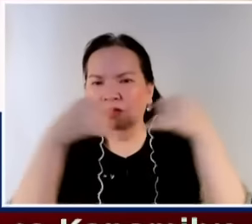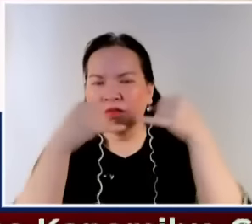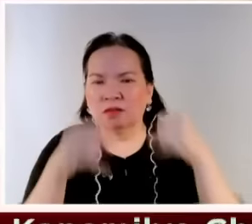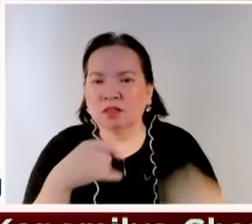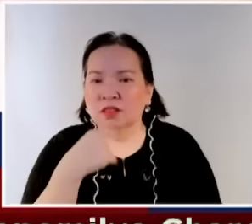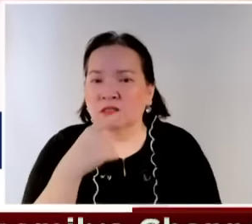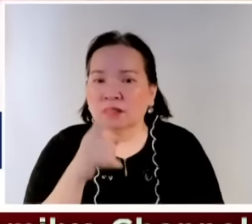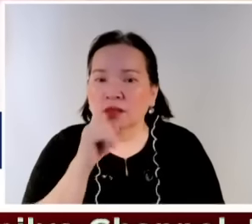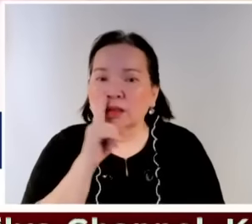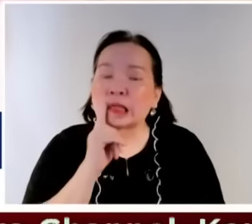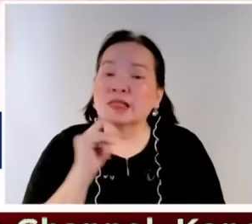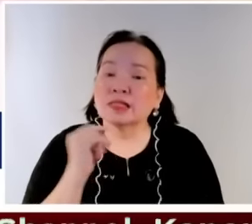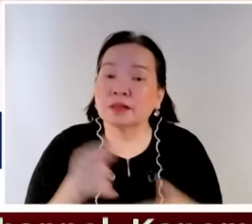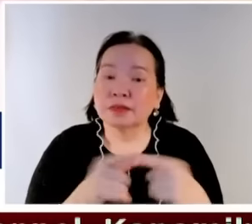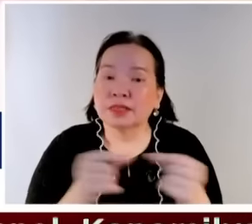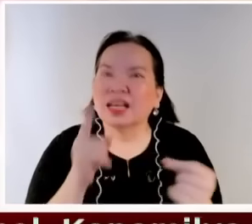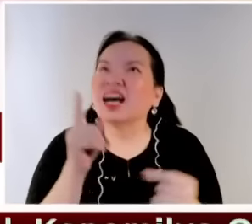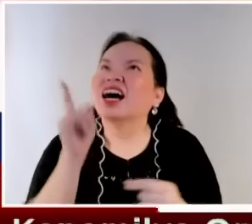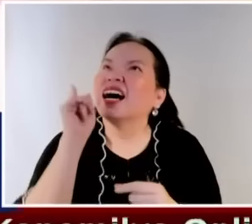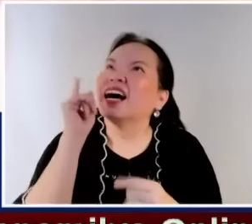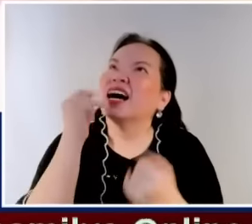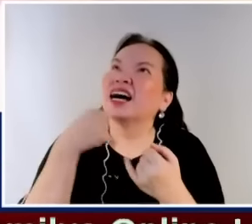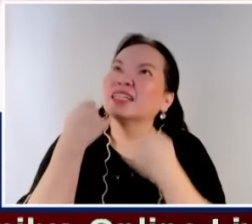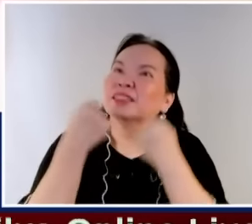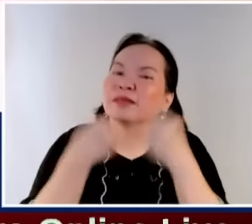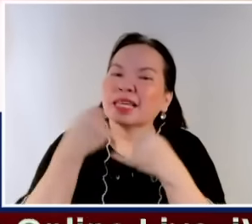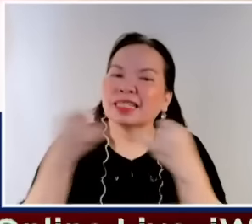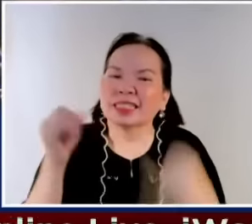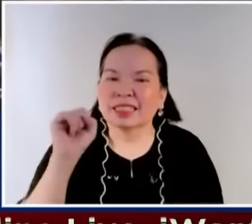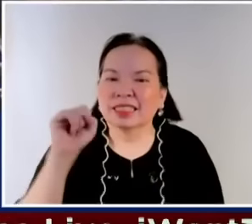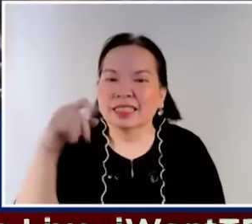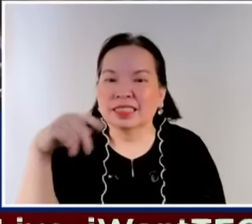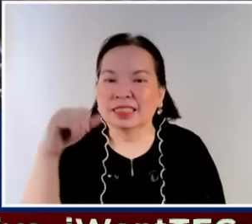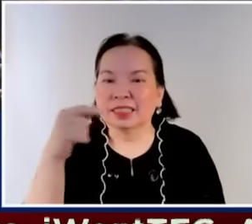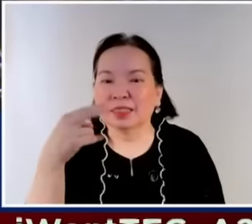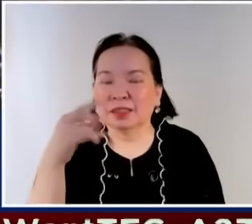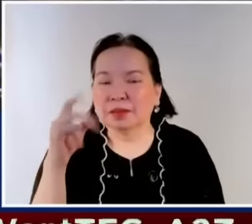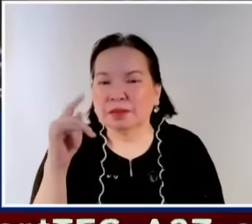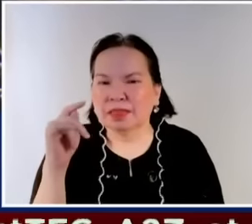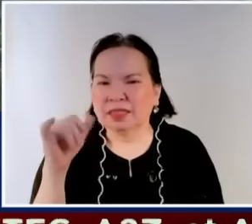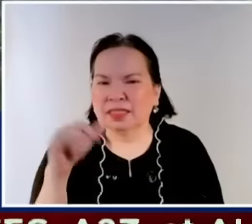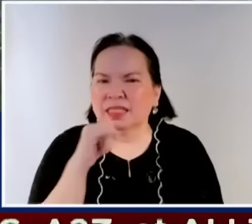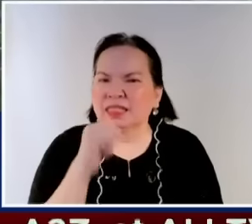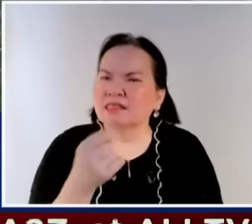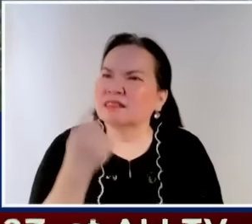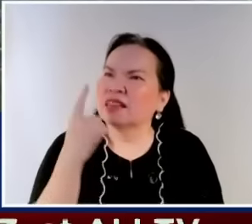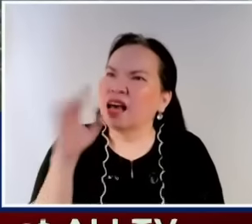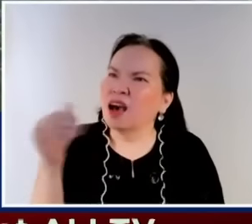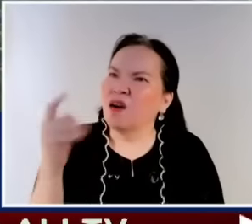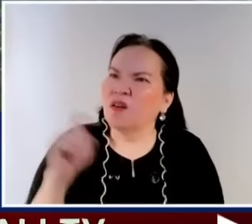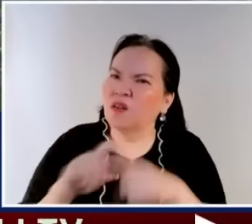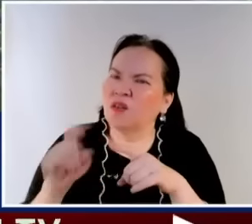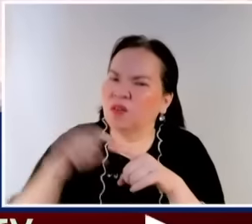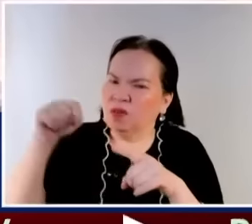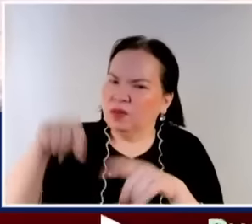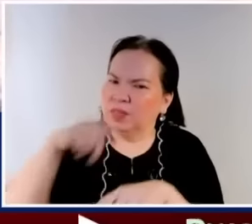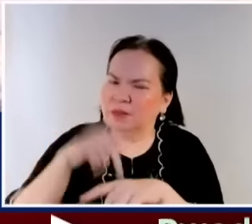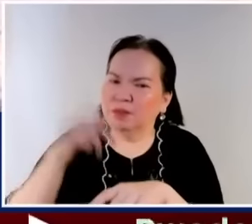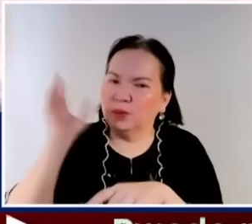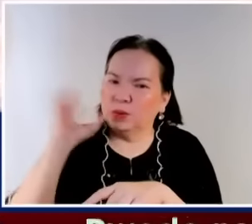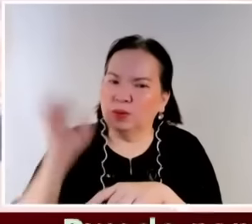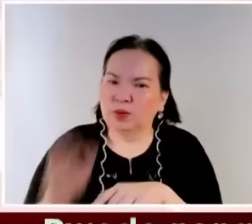nga ng mga Japanese dyan, spaghetti eh. Kasi parang, di ba, kulot-kulot. Hindi daw nila maisip na ganyan yung kuryente natin. Ang pangit.